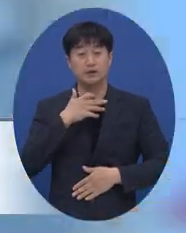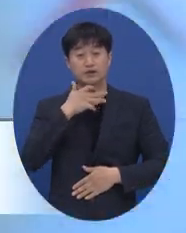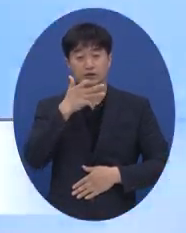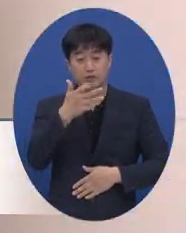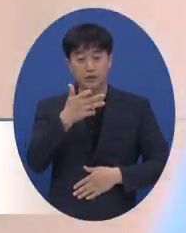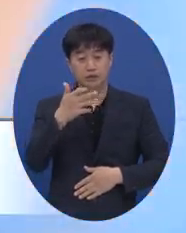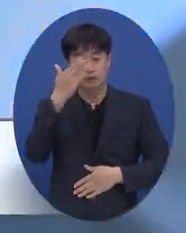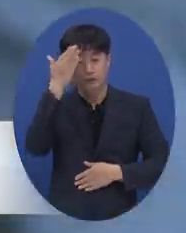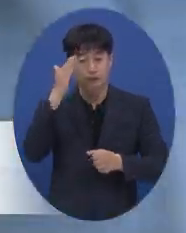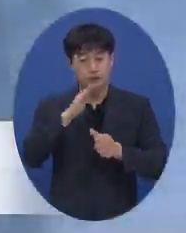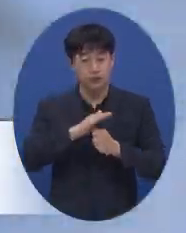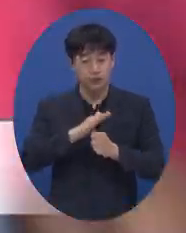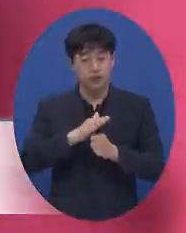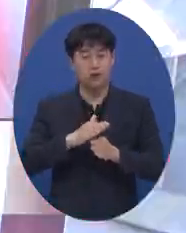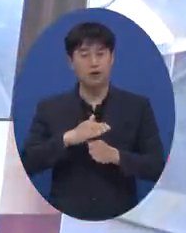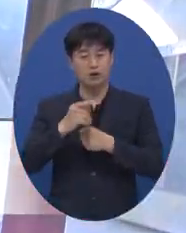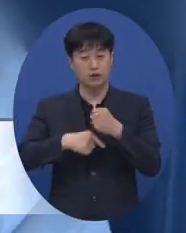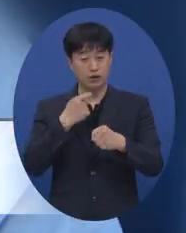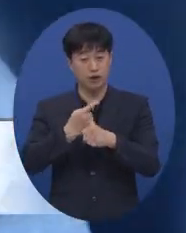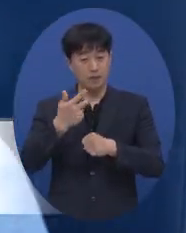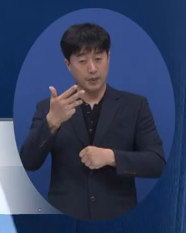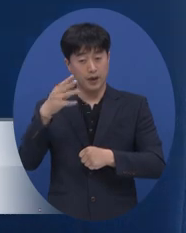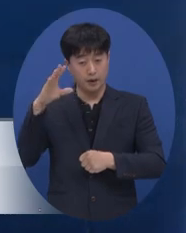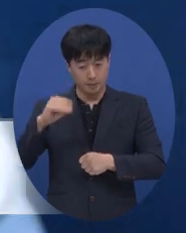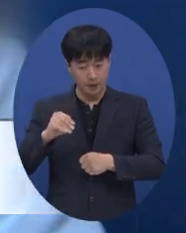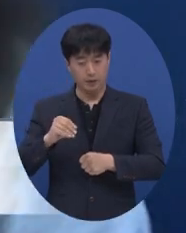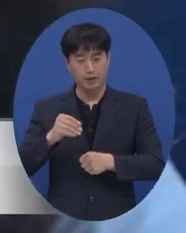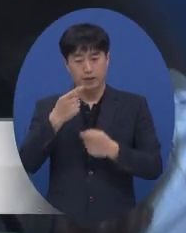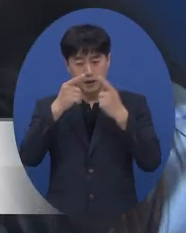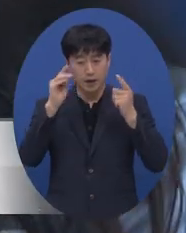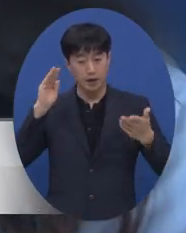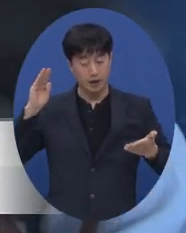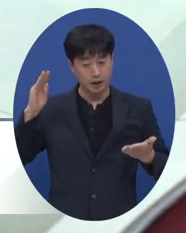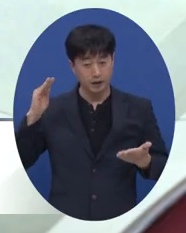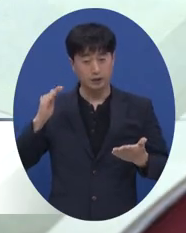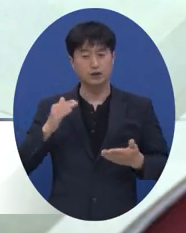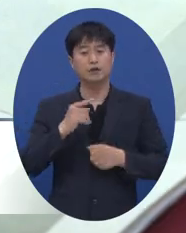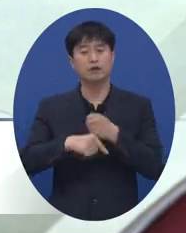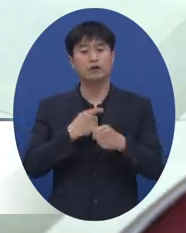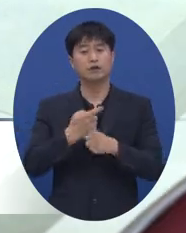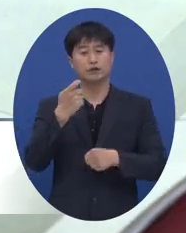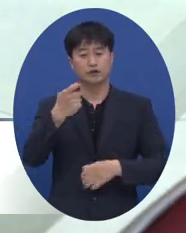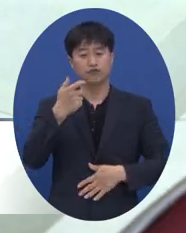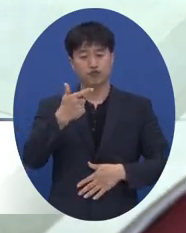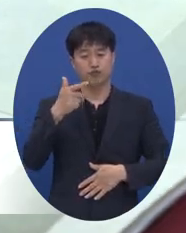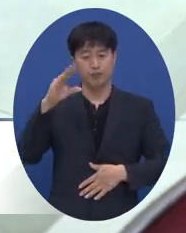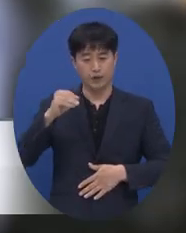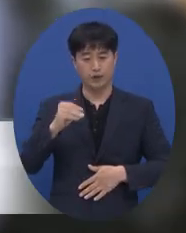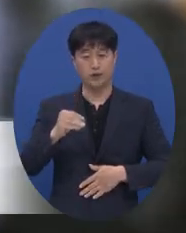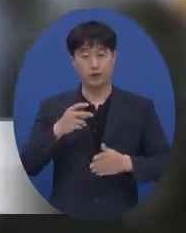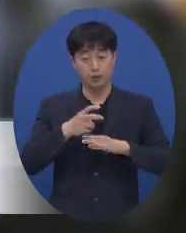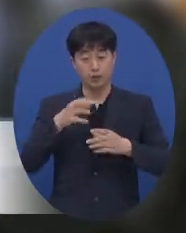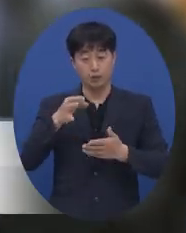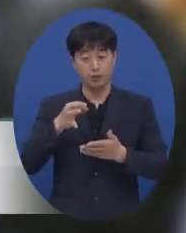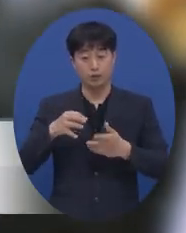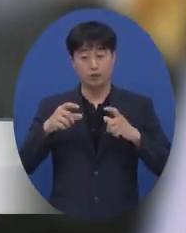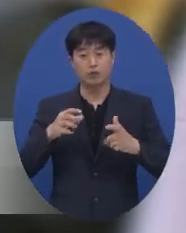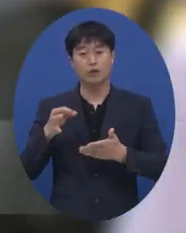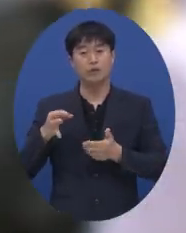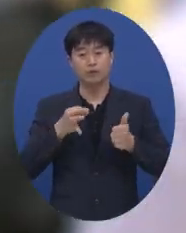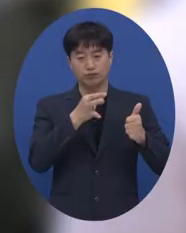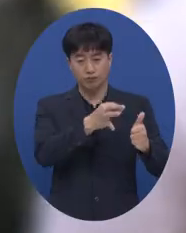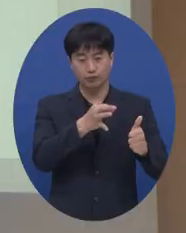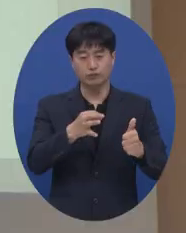청소년에게는 연간 8만 원 대학생에게는 연간 16만 원의 교통비를 지역화폐 로 지원 해 부담을